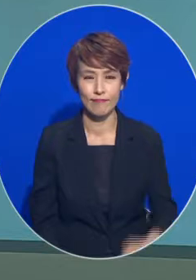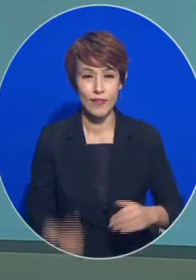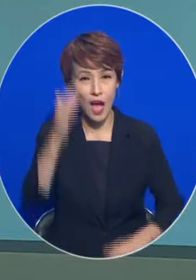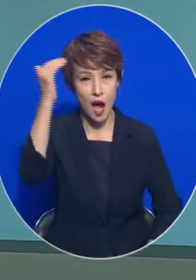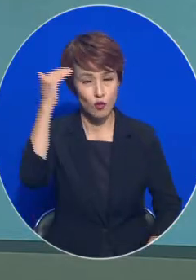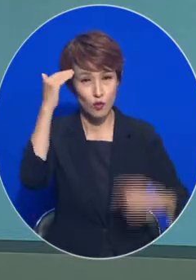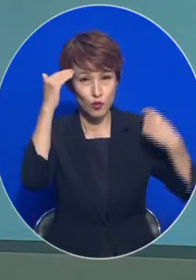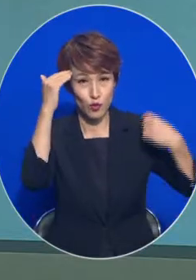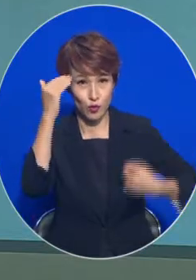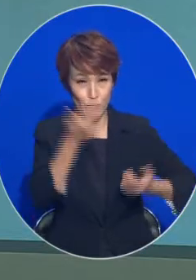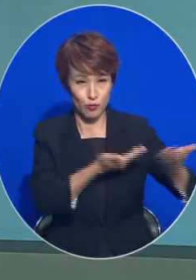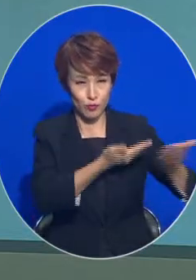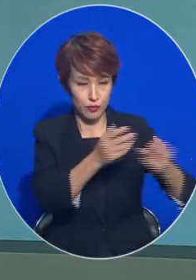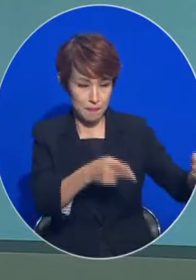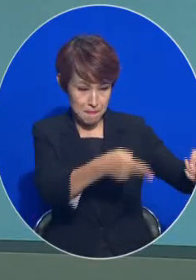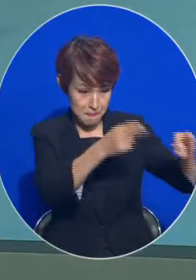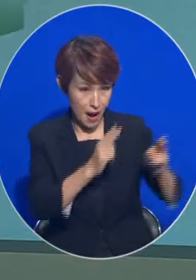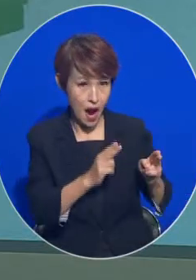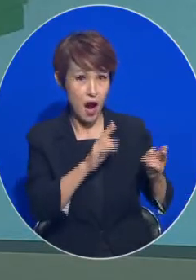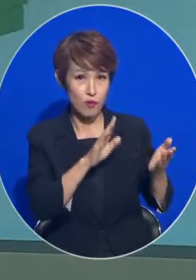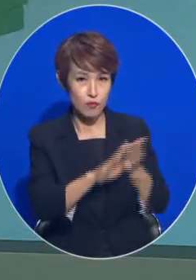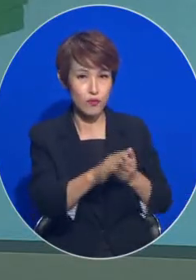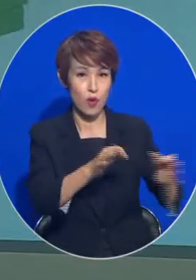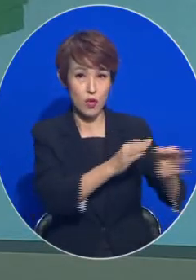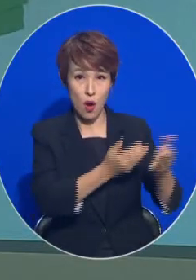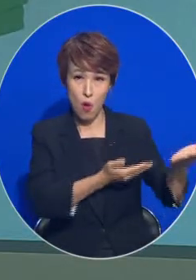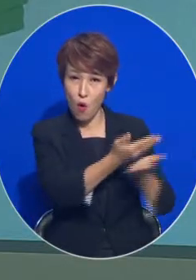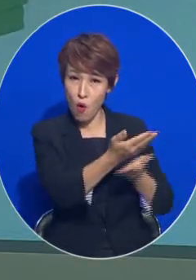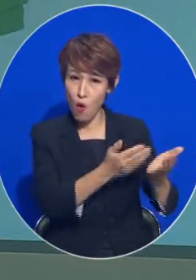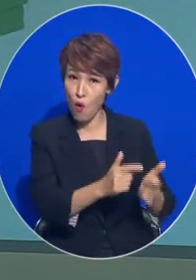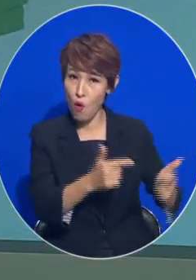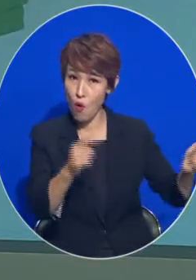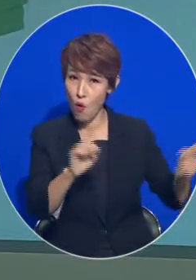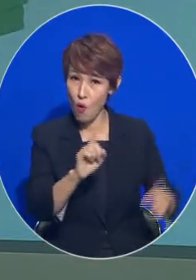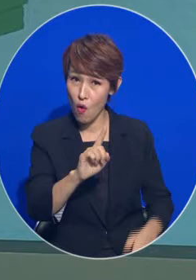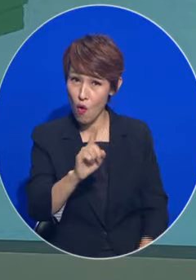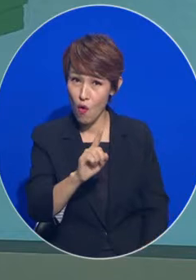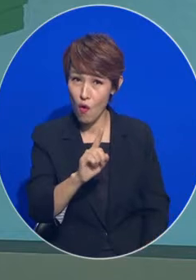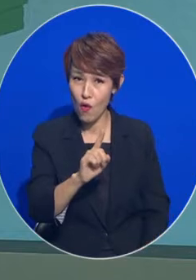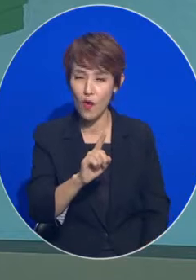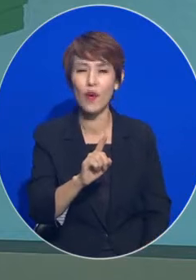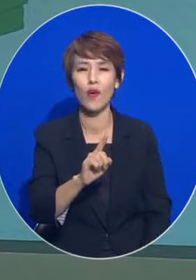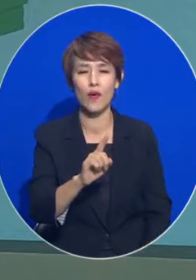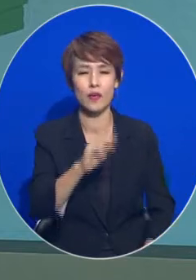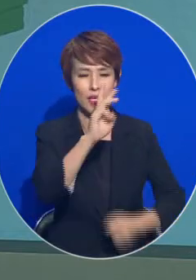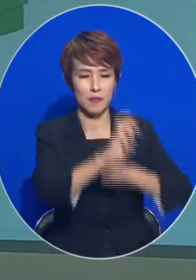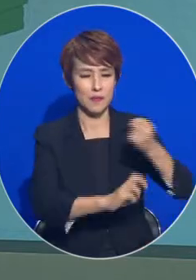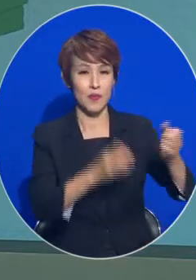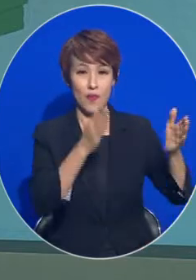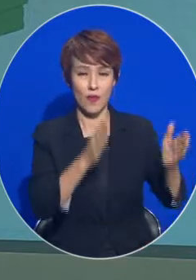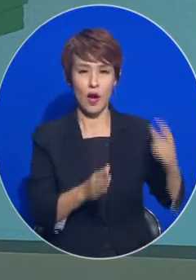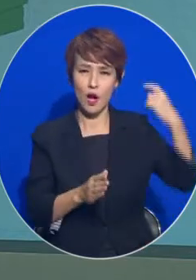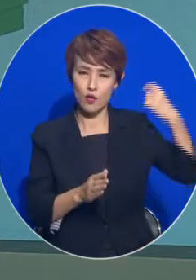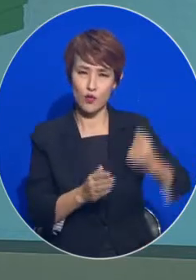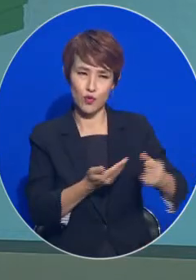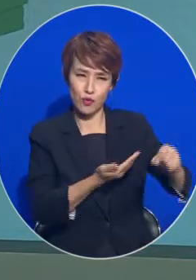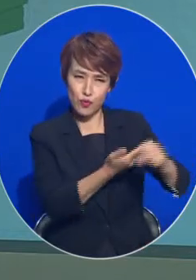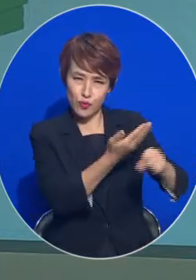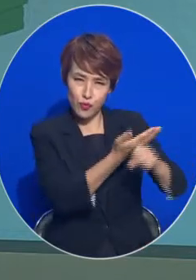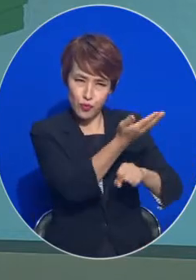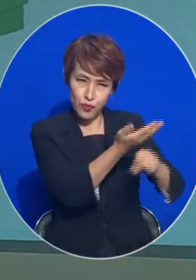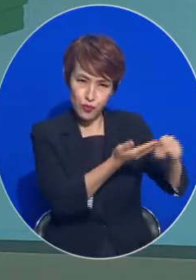한국과 중국의 수교 이후 두 국가 간 경제 교류는 얼마나 늘었을까요? 지난 30년 동안 중국과의 수출